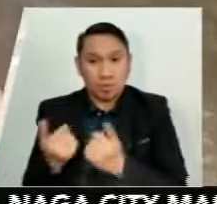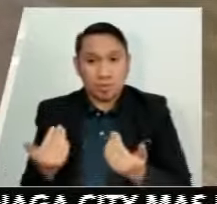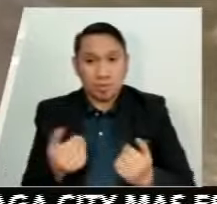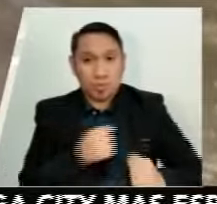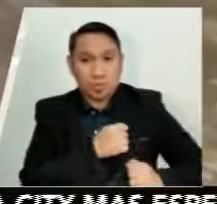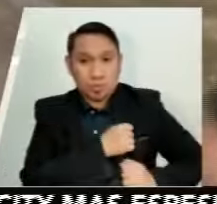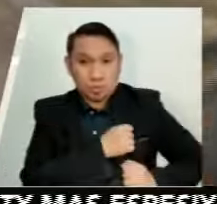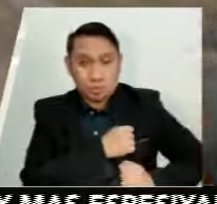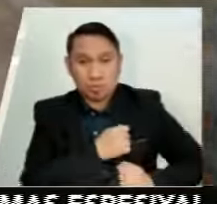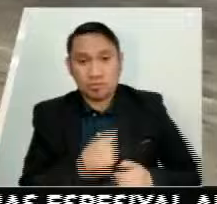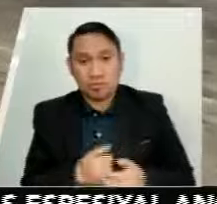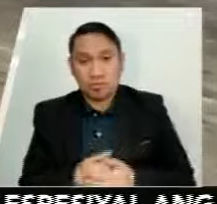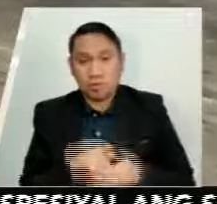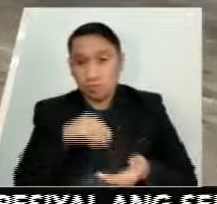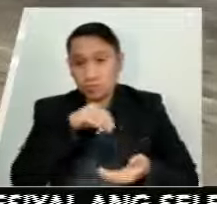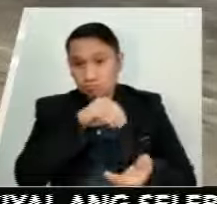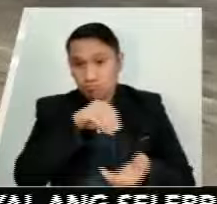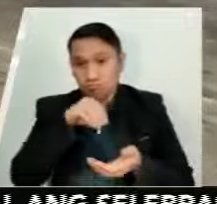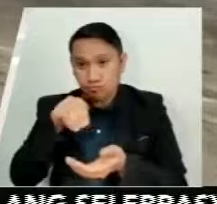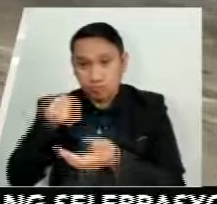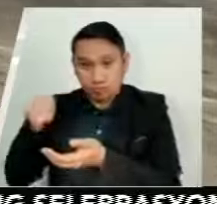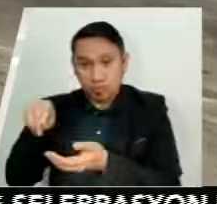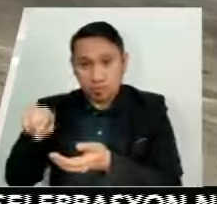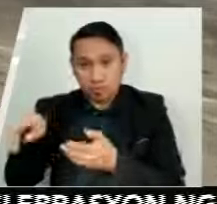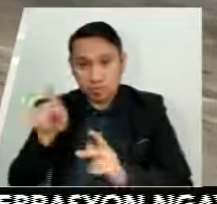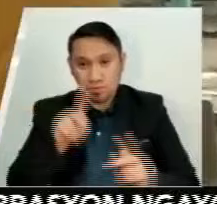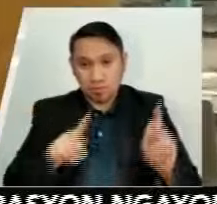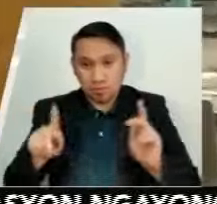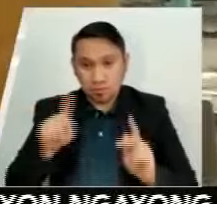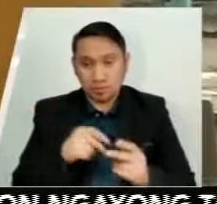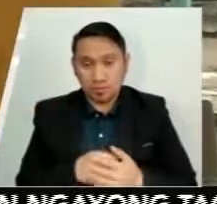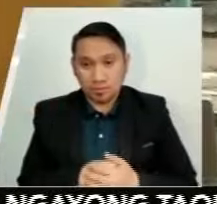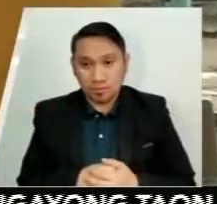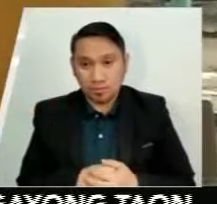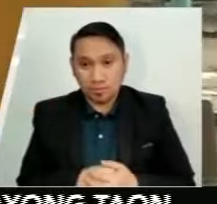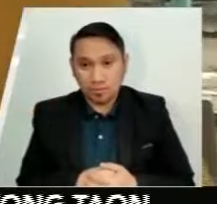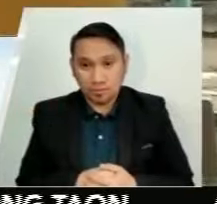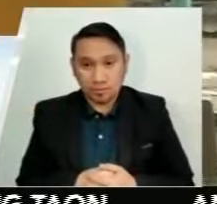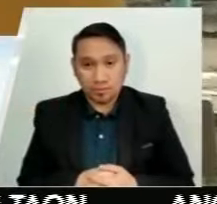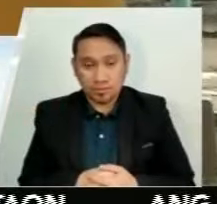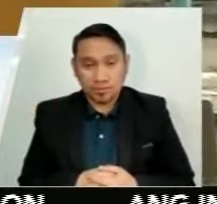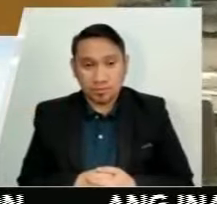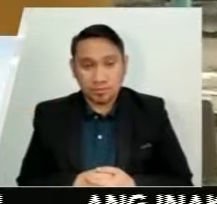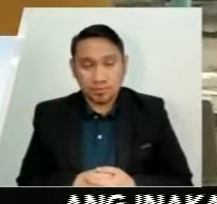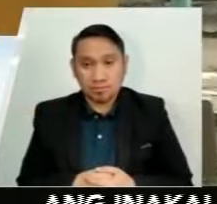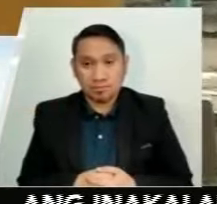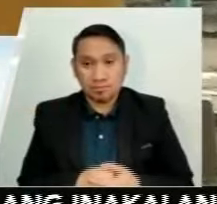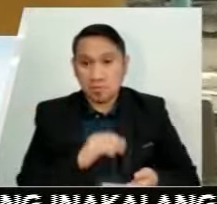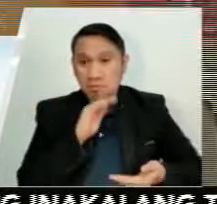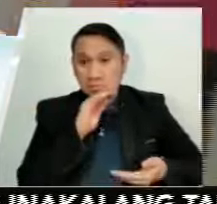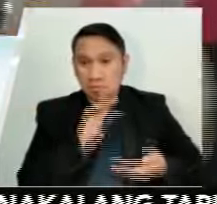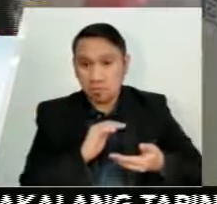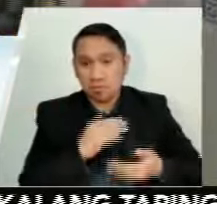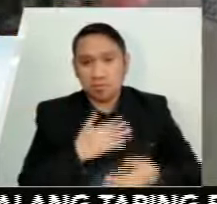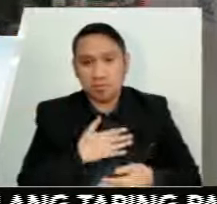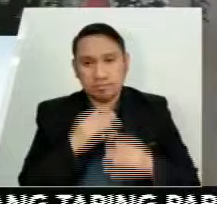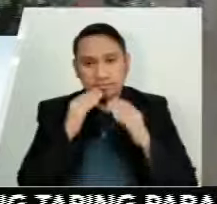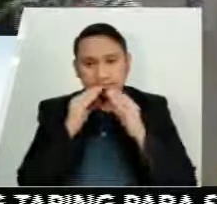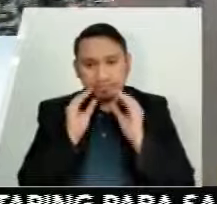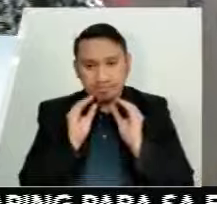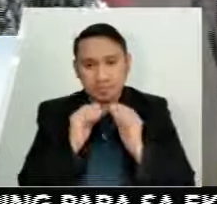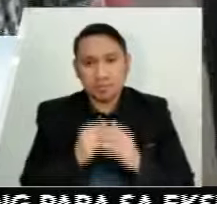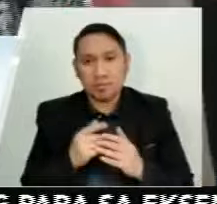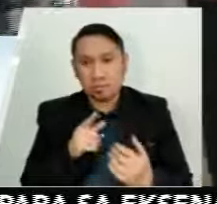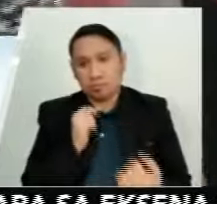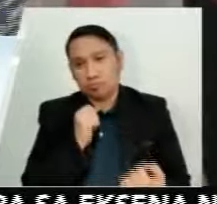ng relief goods ang mga residenteng lumikas doon. Kahit paano, nabawasan yung lungkot po namin, andyan kayo, tumutulong